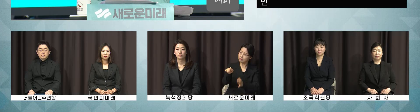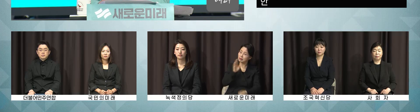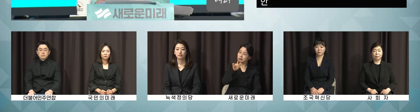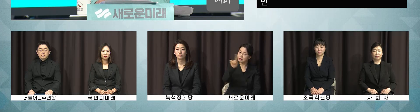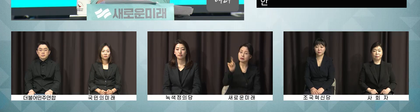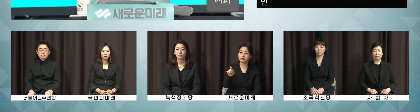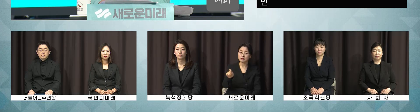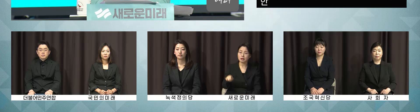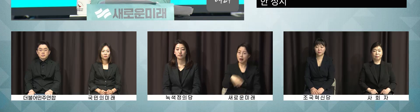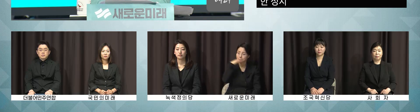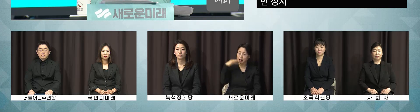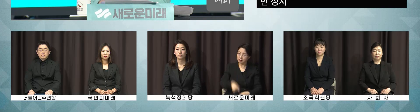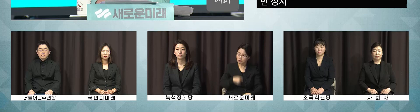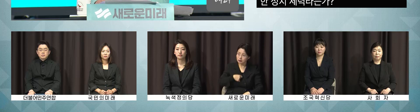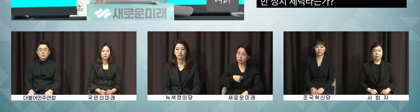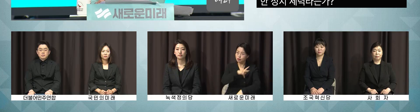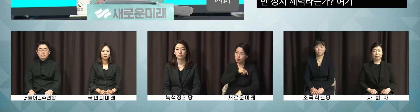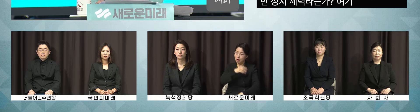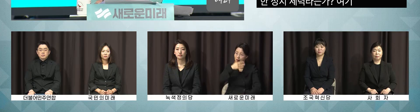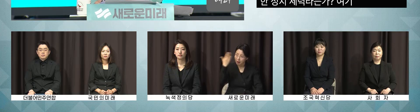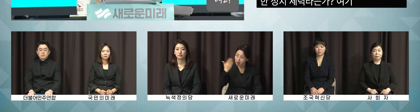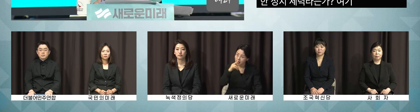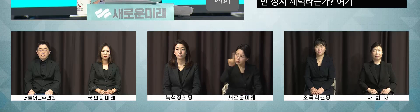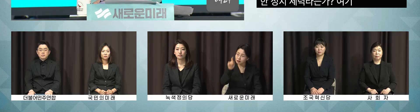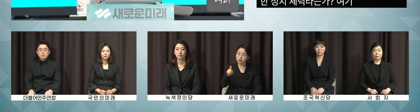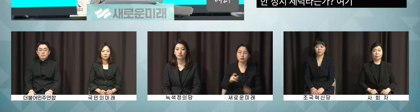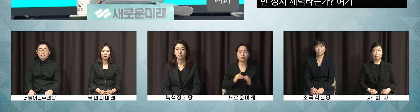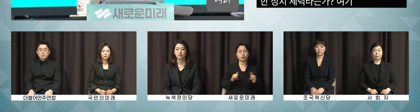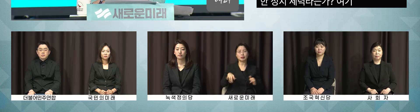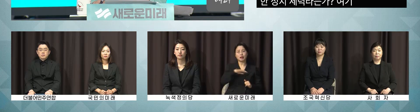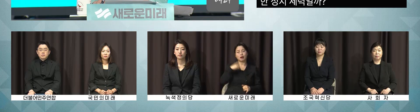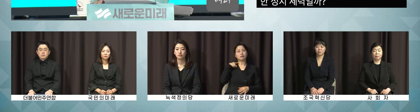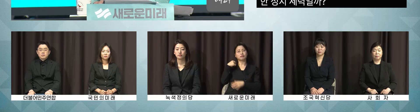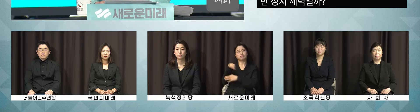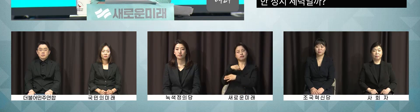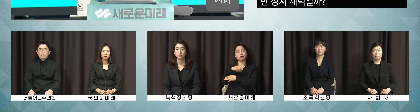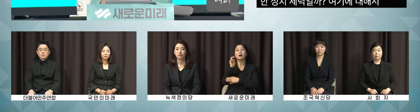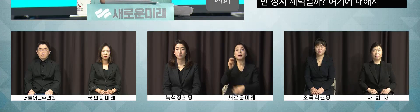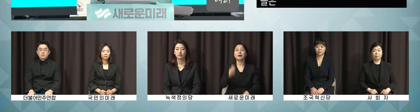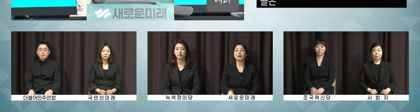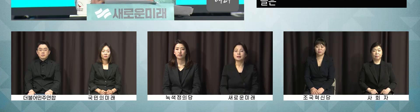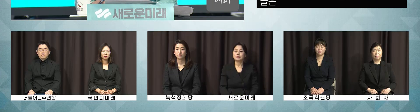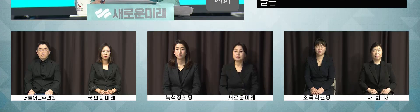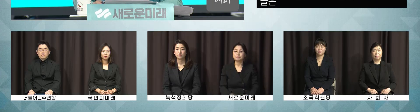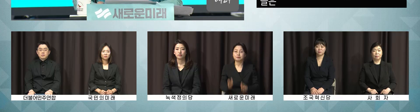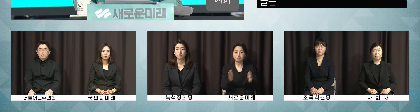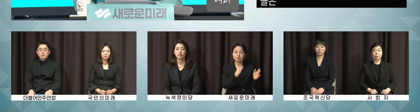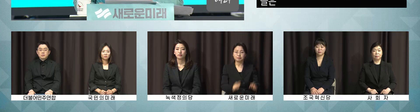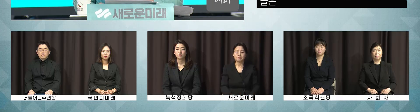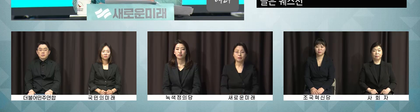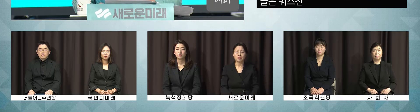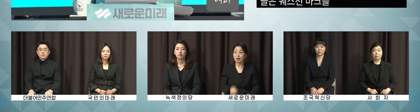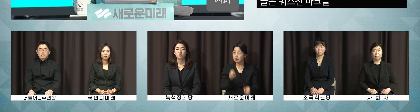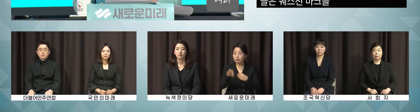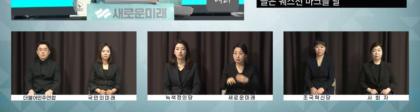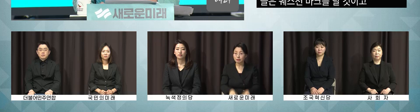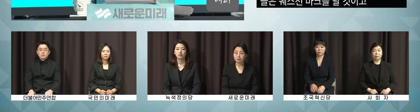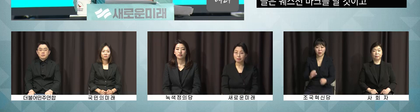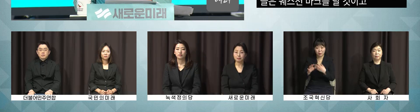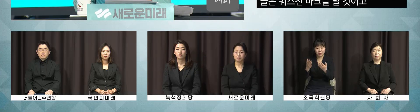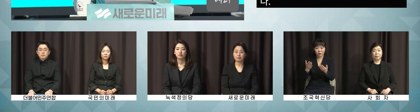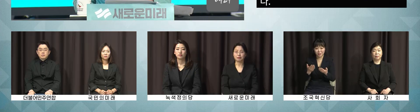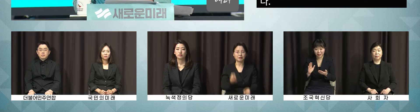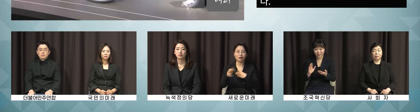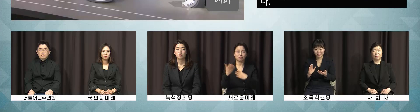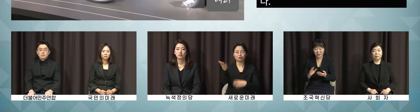정치 세력일까? 여기에 대해서 국민들은 퀘스천 마크를 달 것이라고 생각합니다. 자, 이어서 답변 기회 안 주십니까? 네,